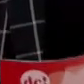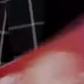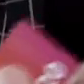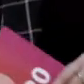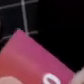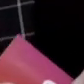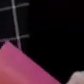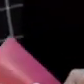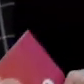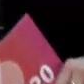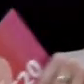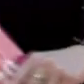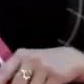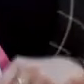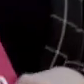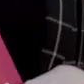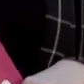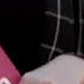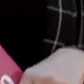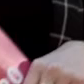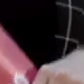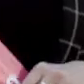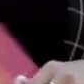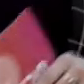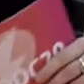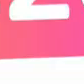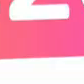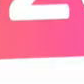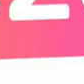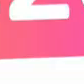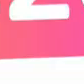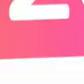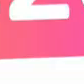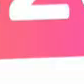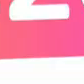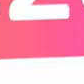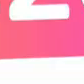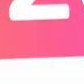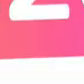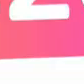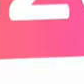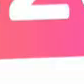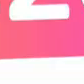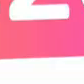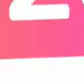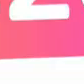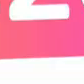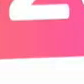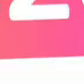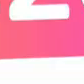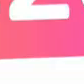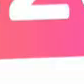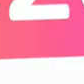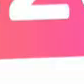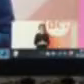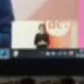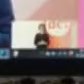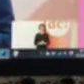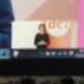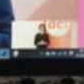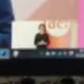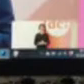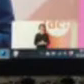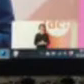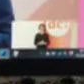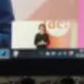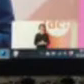und postet eure eindrücke mit dem hashtag spd.de 20 und wir gucken uns das auch an und haben jetzt uns mal